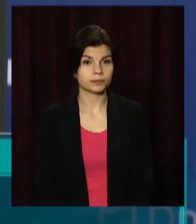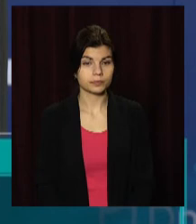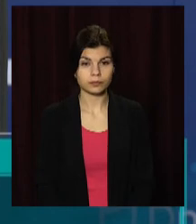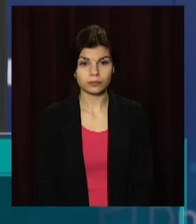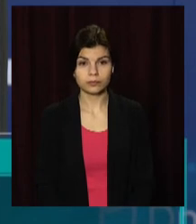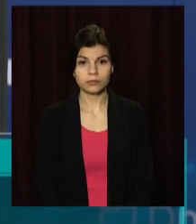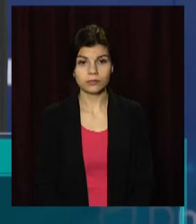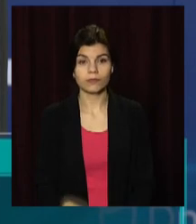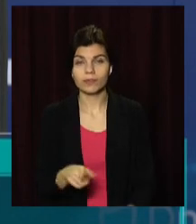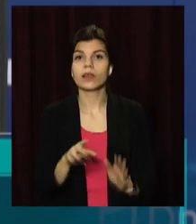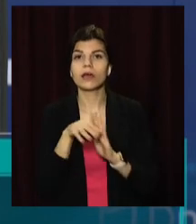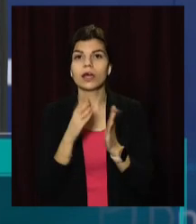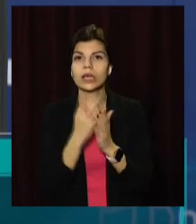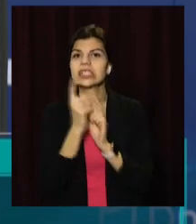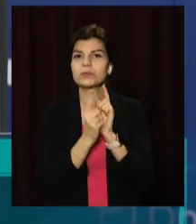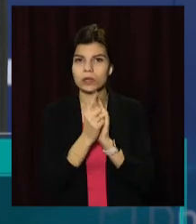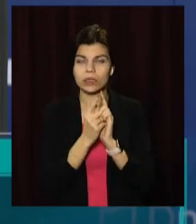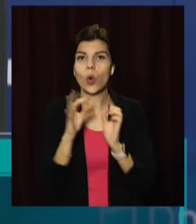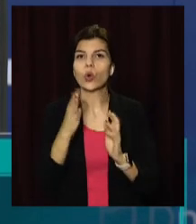назначения субсидий. И теперь